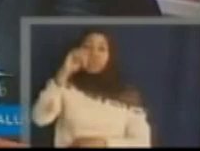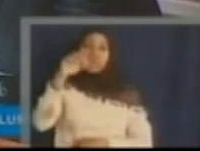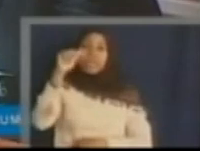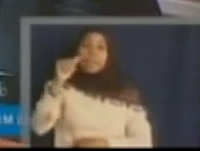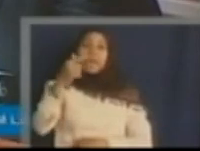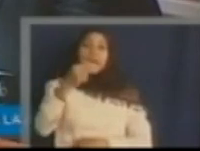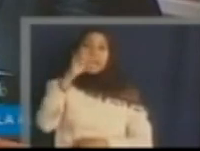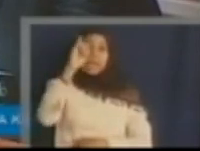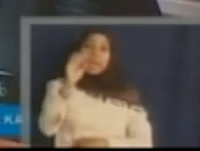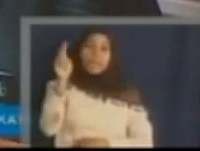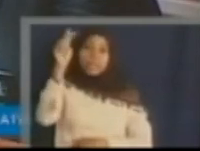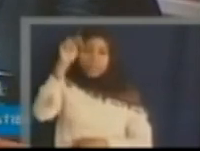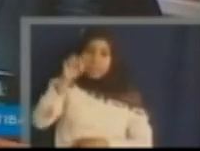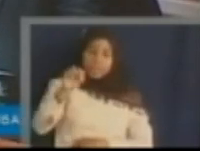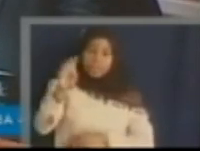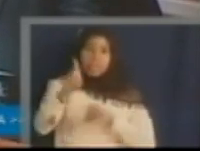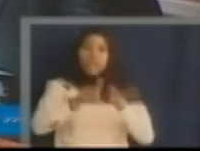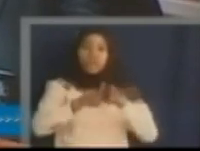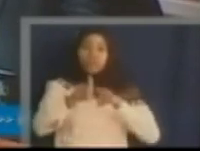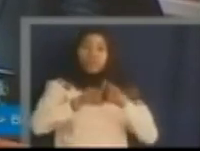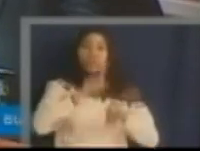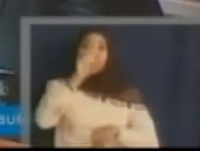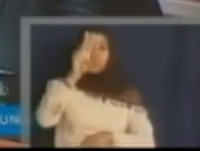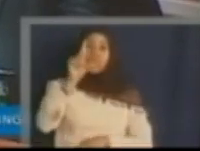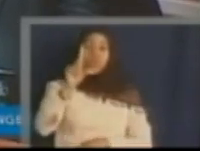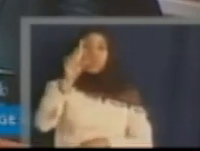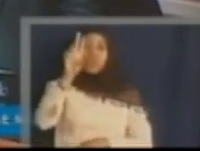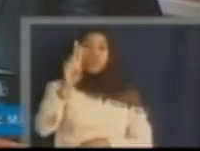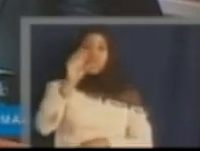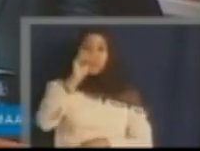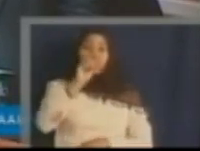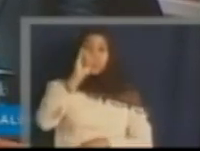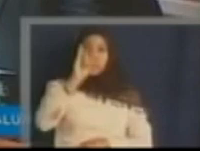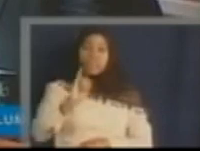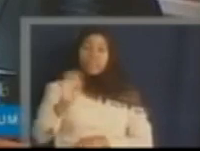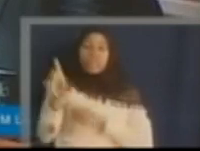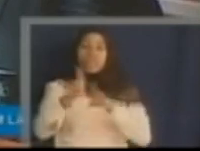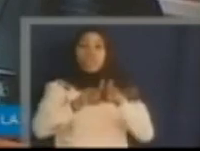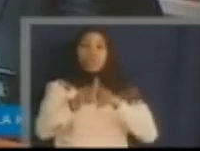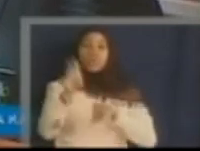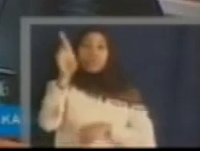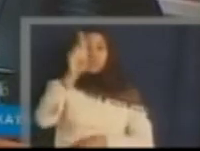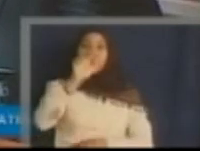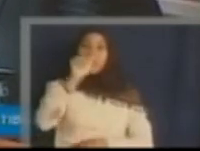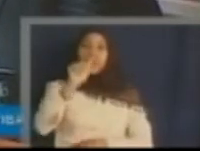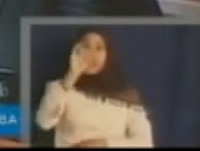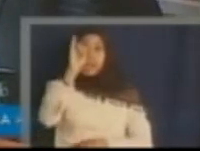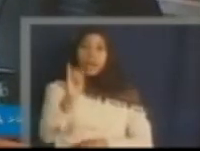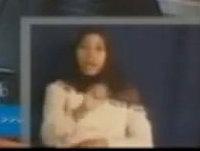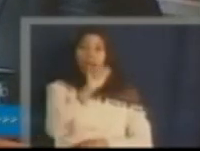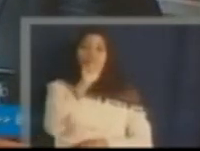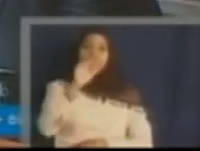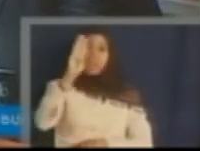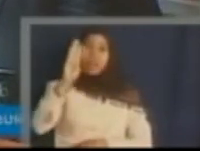ndugu Lucy Martin Masinde, ndugu Rajab Ali Mandali na ndugu